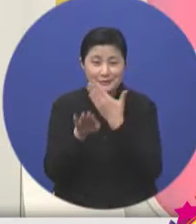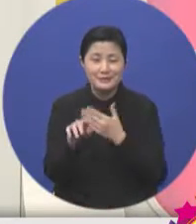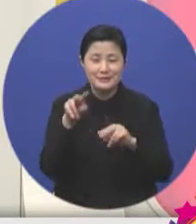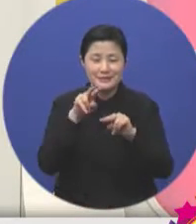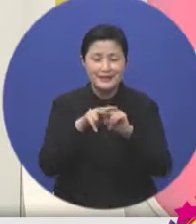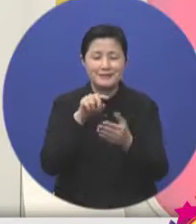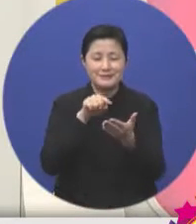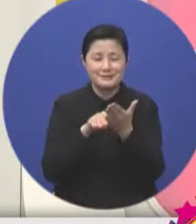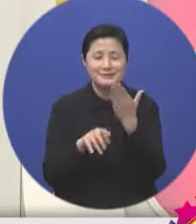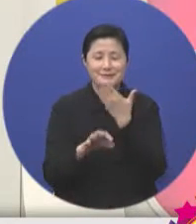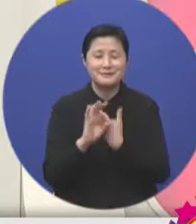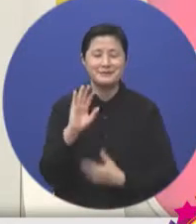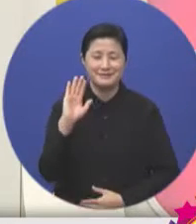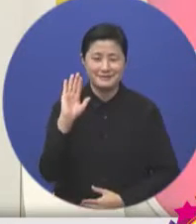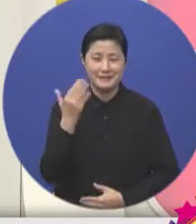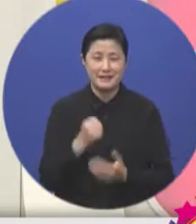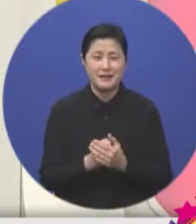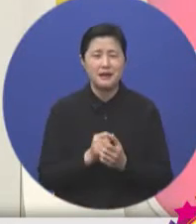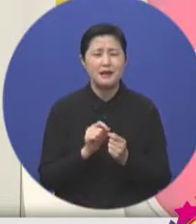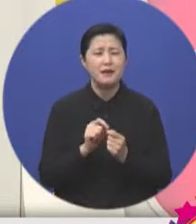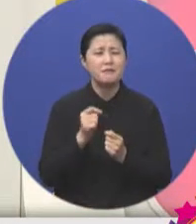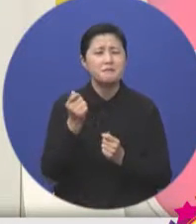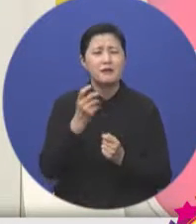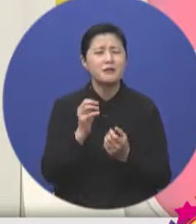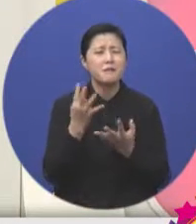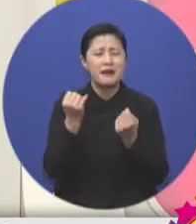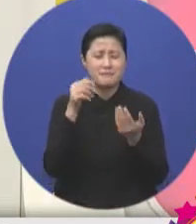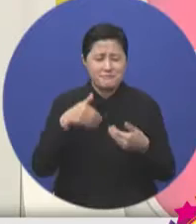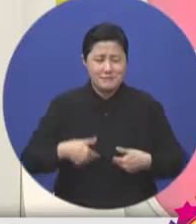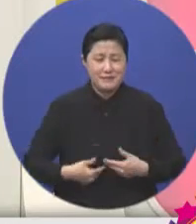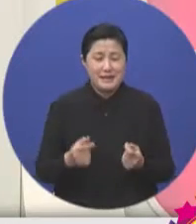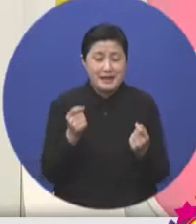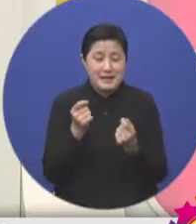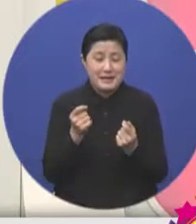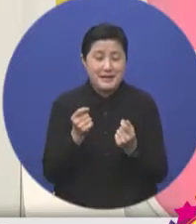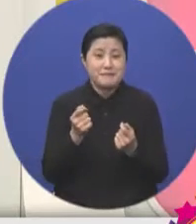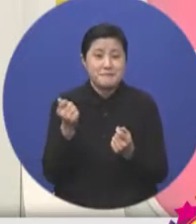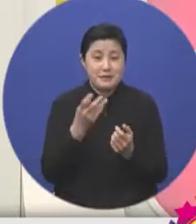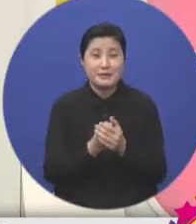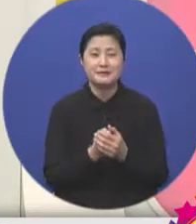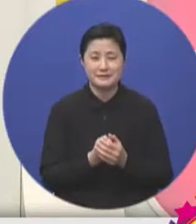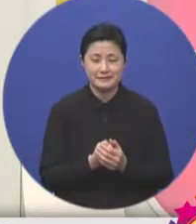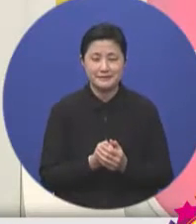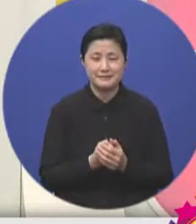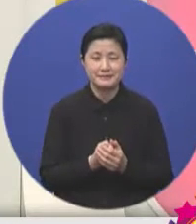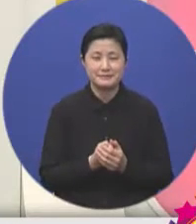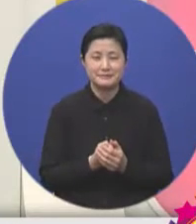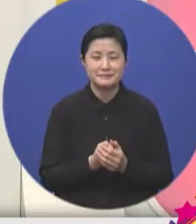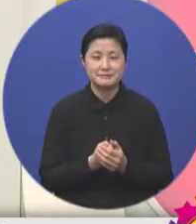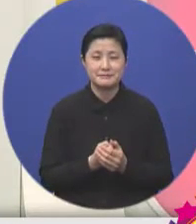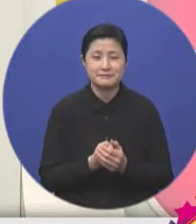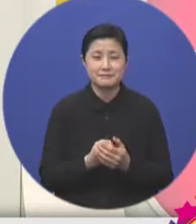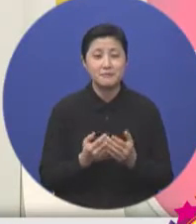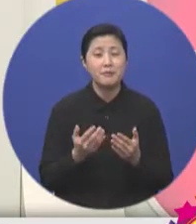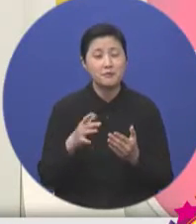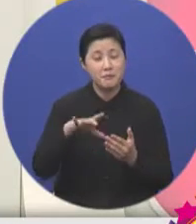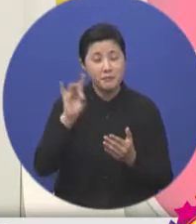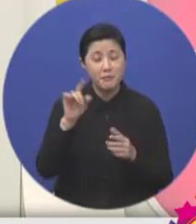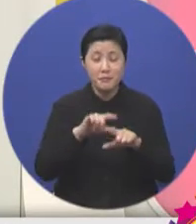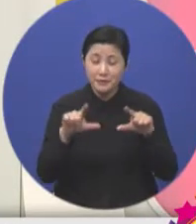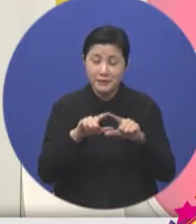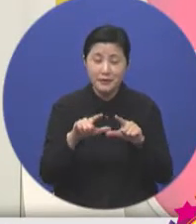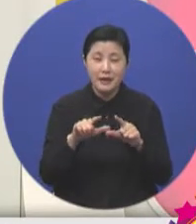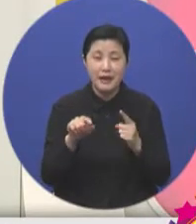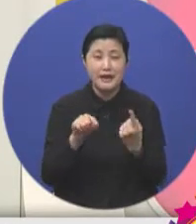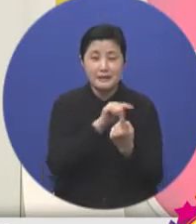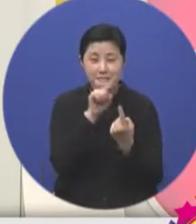꾹 눌러주시면 됩니다. 멀리 가지 마세요. 멀리 네. 가지. 가까운게. 뭐 긴 거 아니면 짧은 게 답인데 거의 앞에 게 뭐